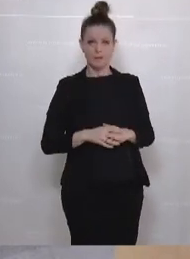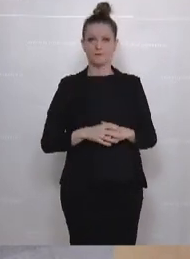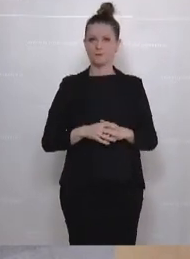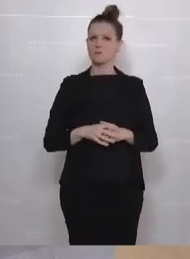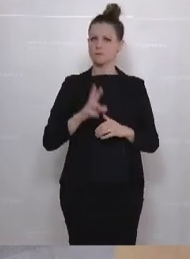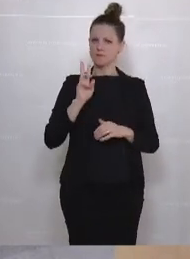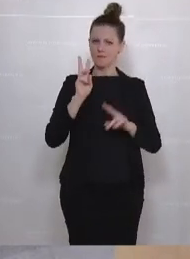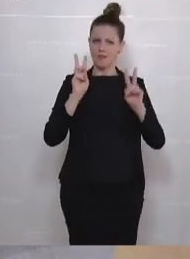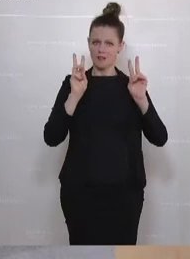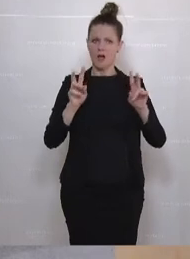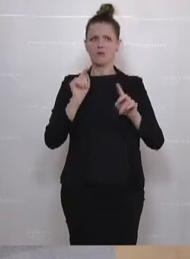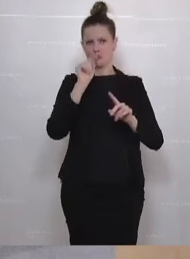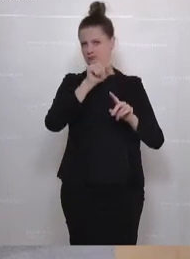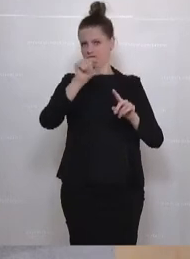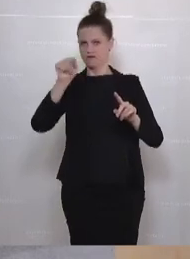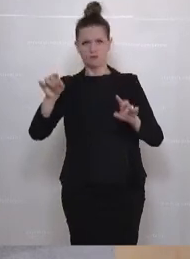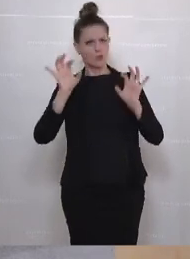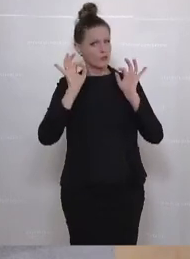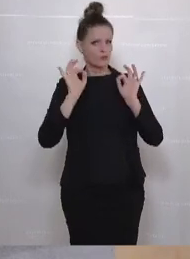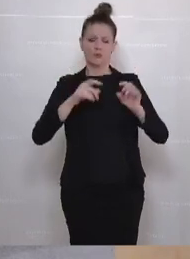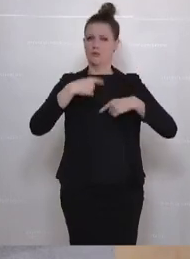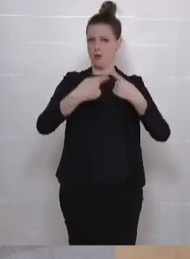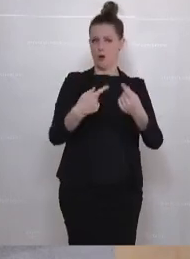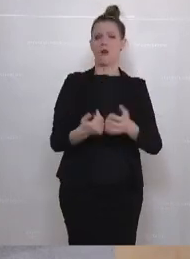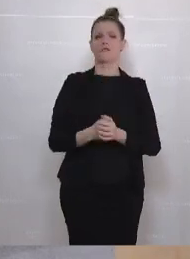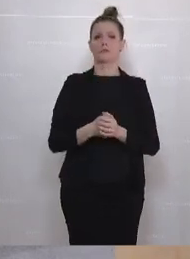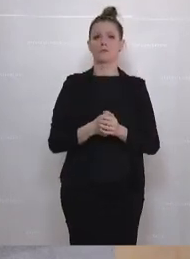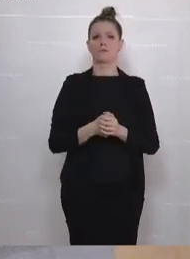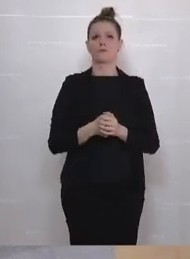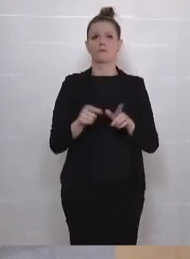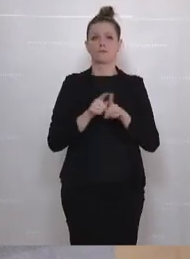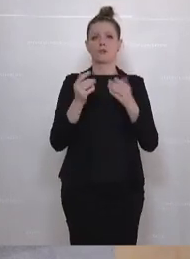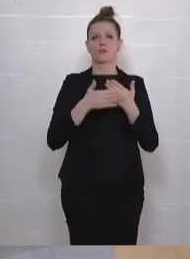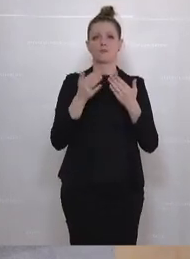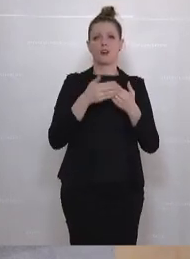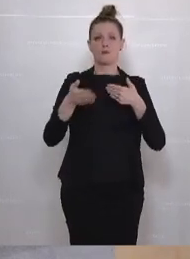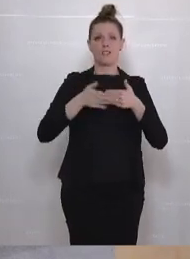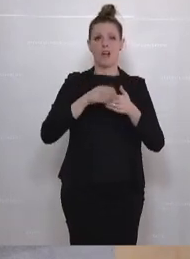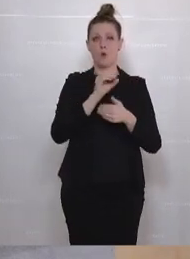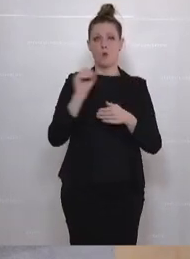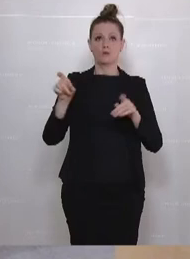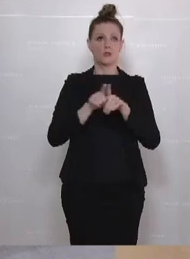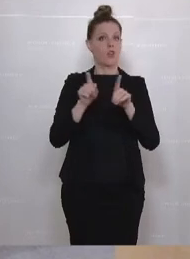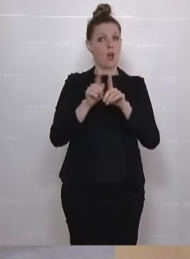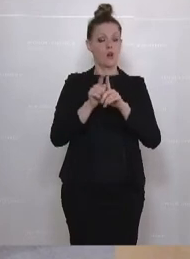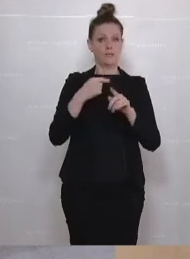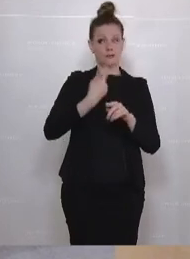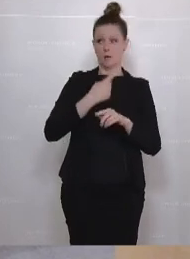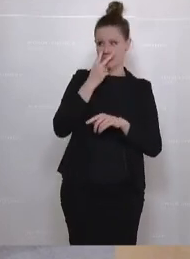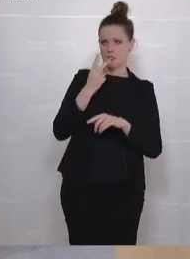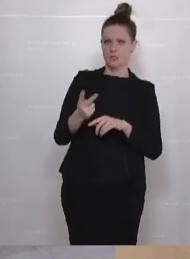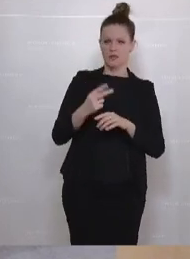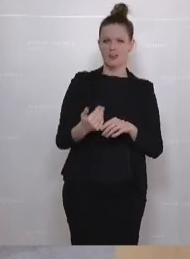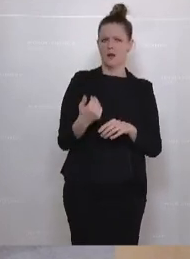vor Ort gut ankommt und ich mit zum Beispiel im Nahen Osten auch ein Bild davon machen konnte. Da ist erst